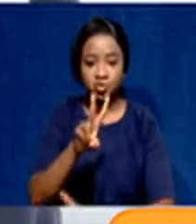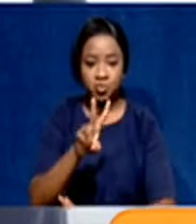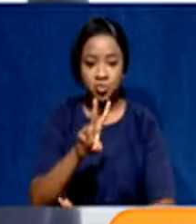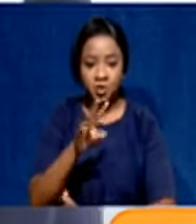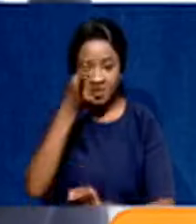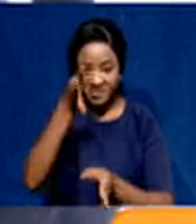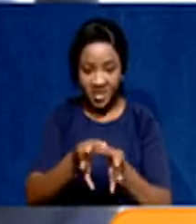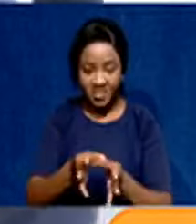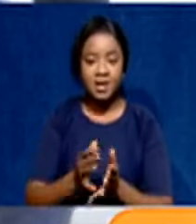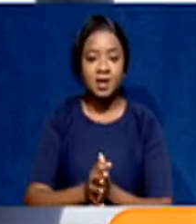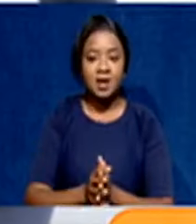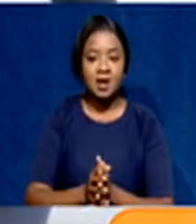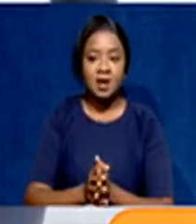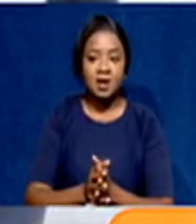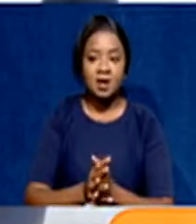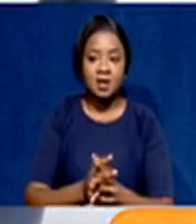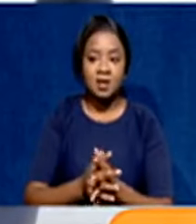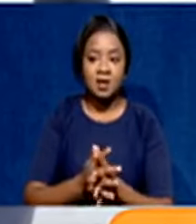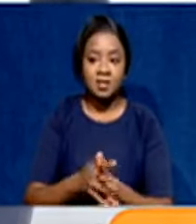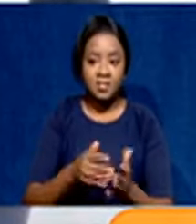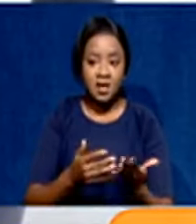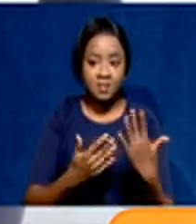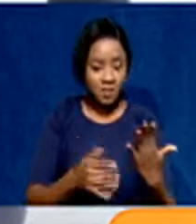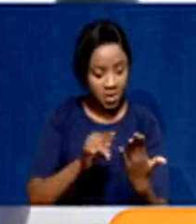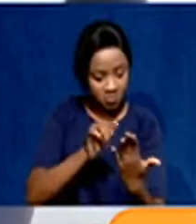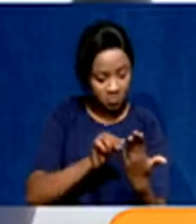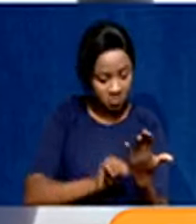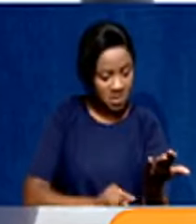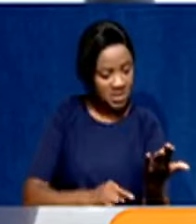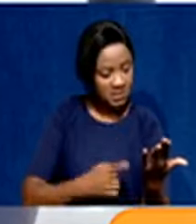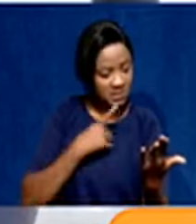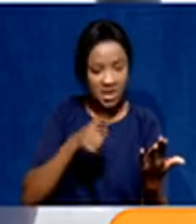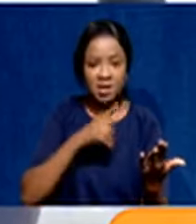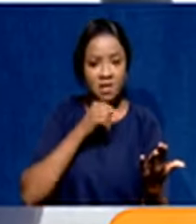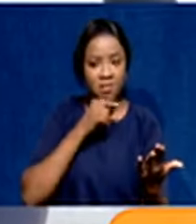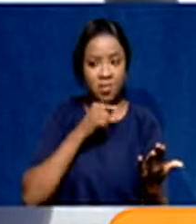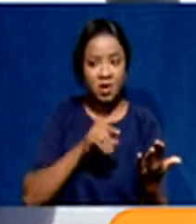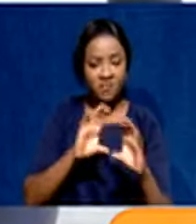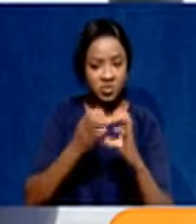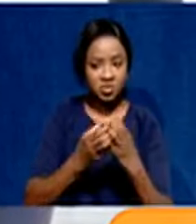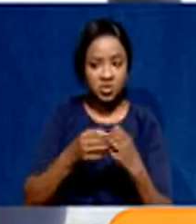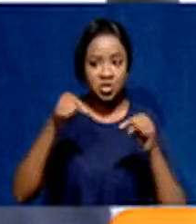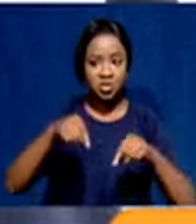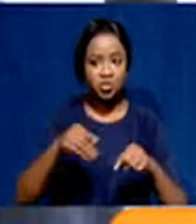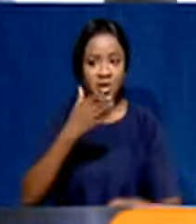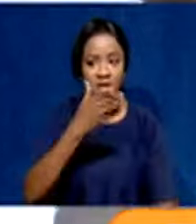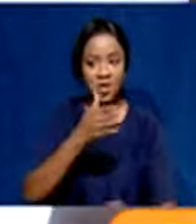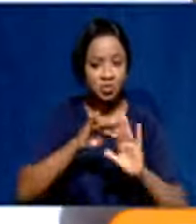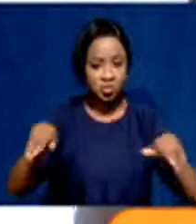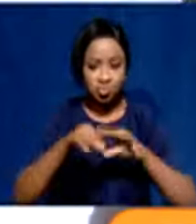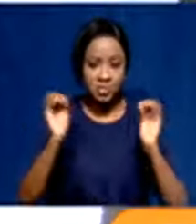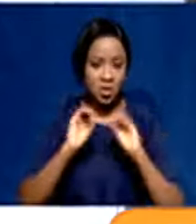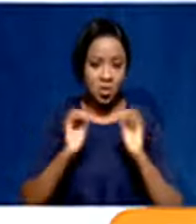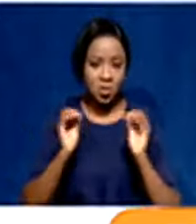coach sasa anala kardas anaia kardas anema hii gas yako leo hakuna